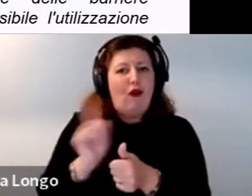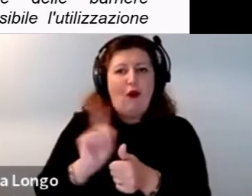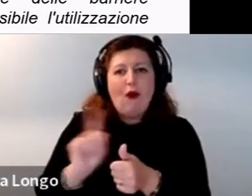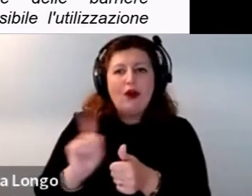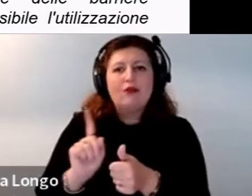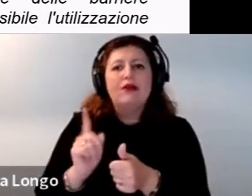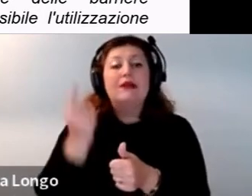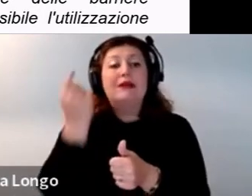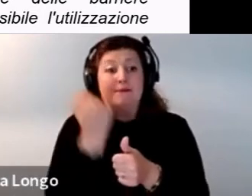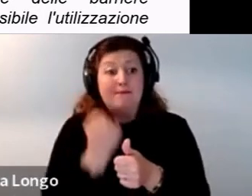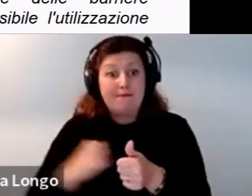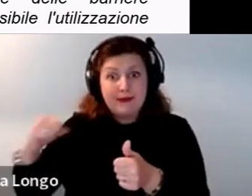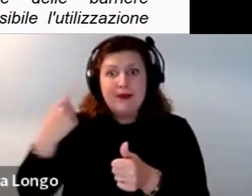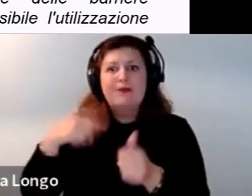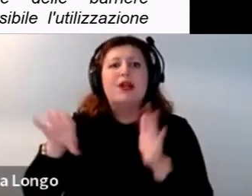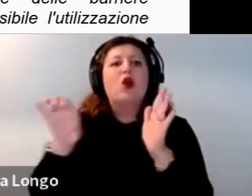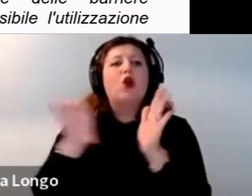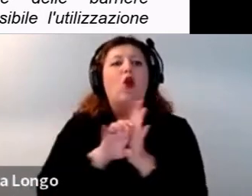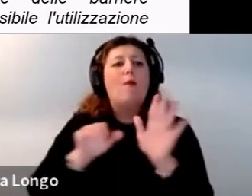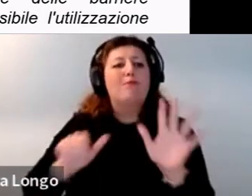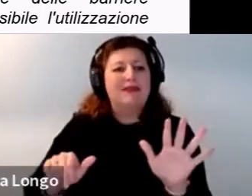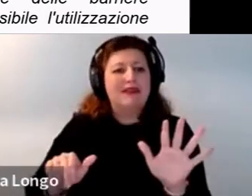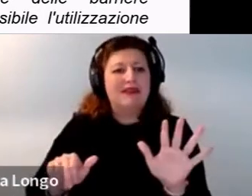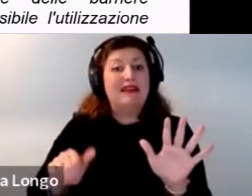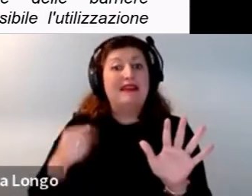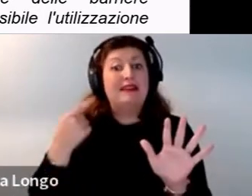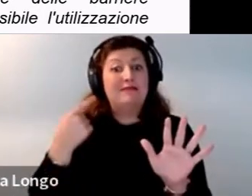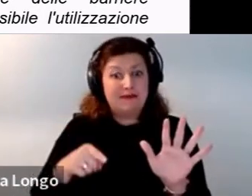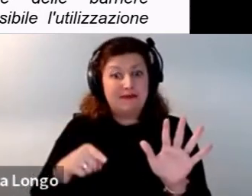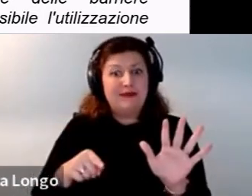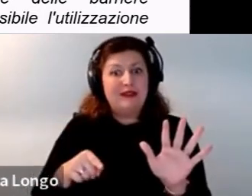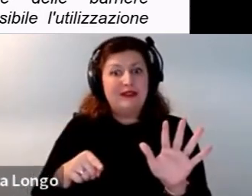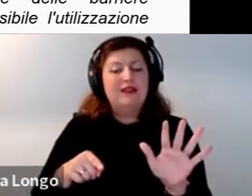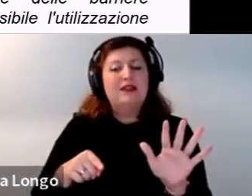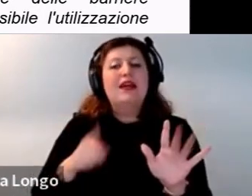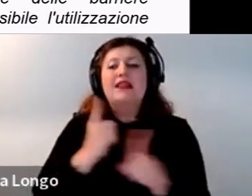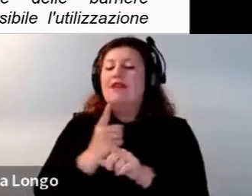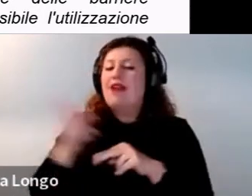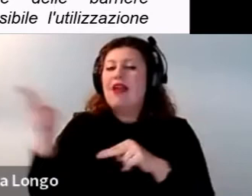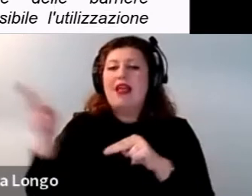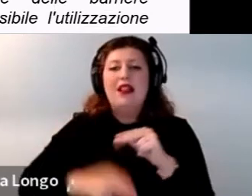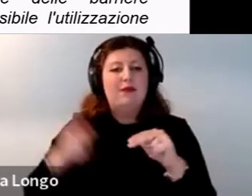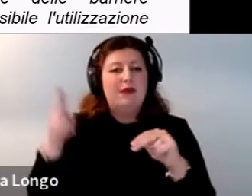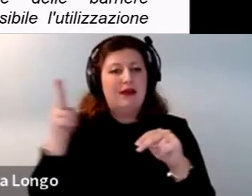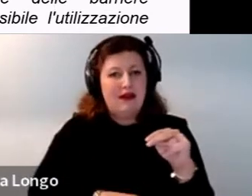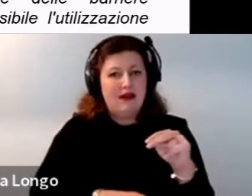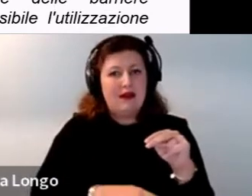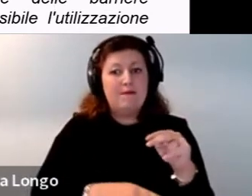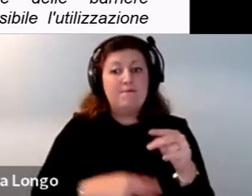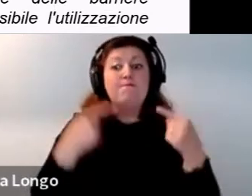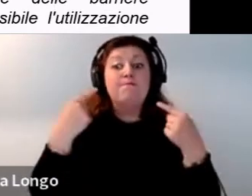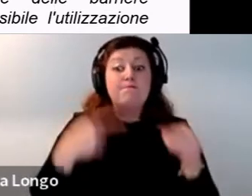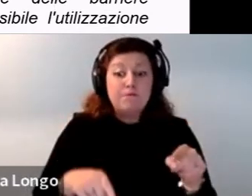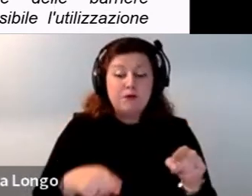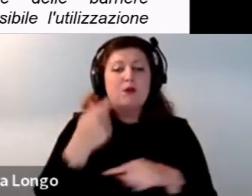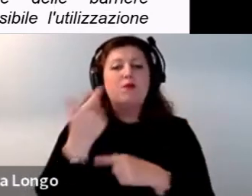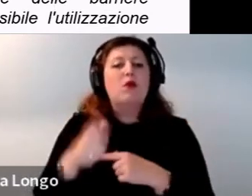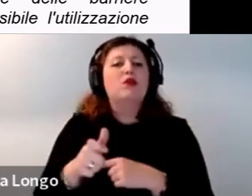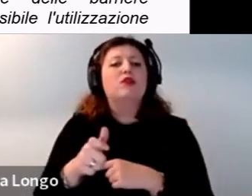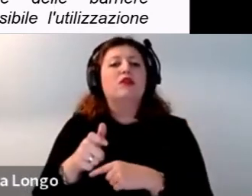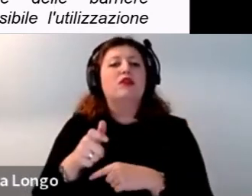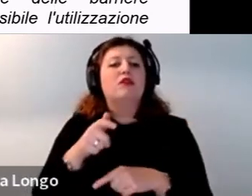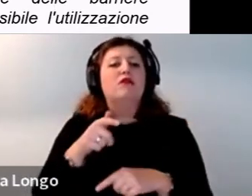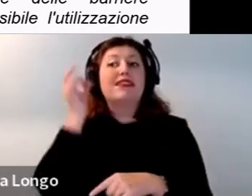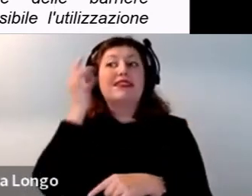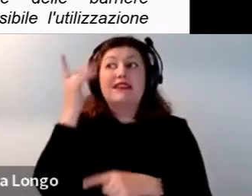accessibilità ed eliminazione delle barriere architettoniche, nelle quali le difformità siano tali da rendere impossibile